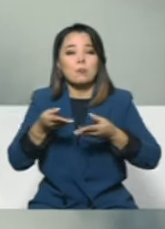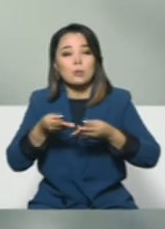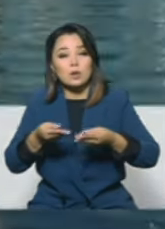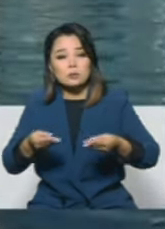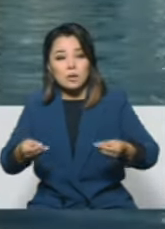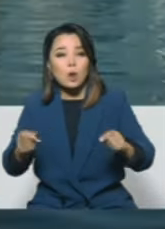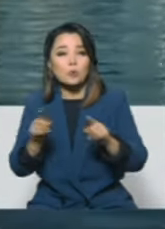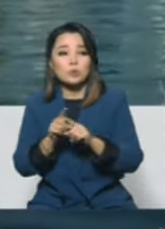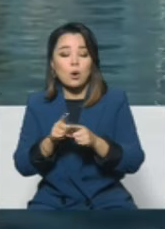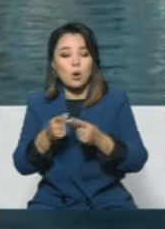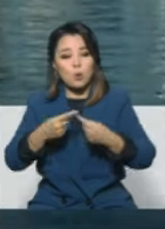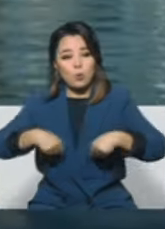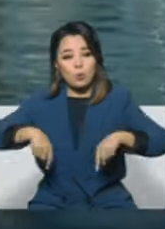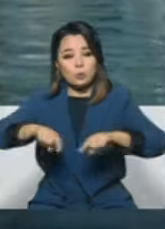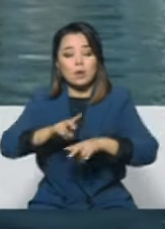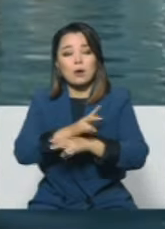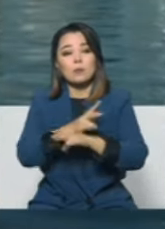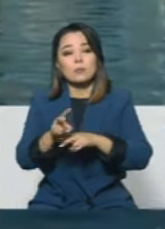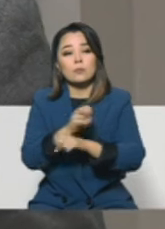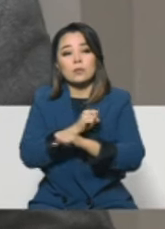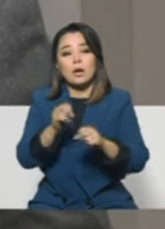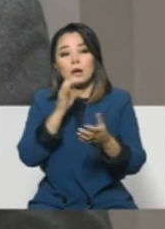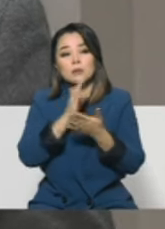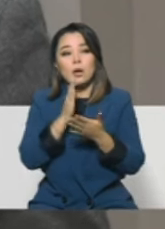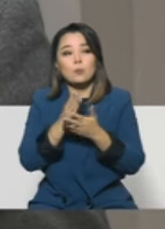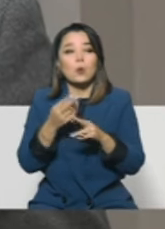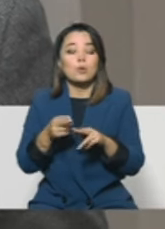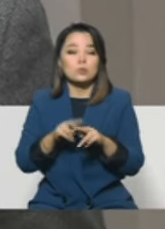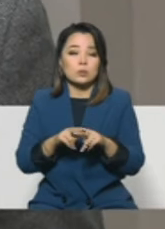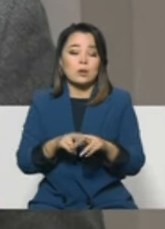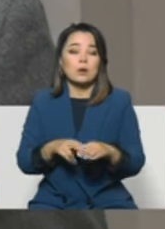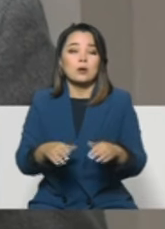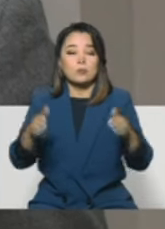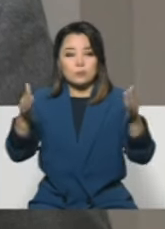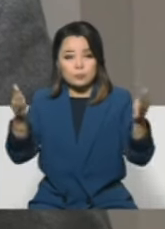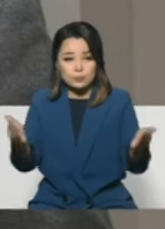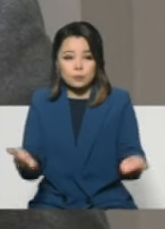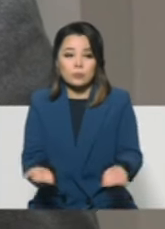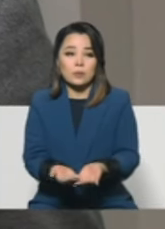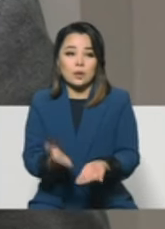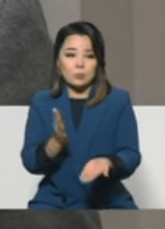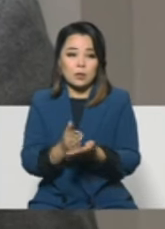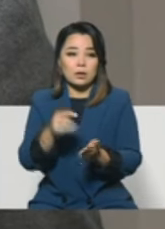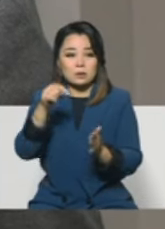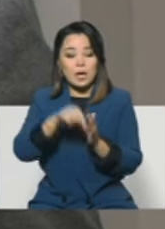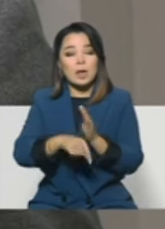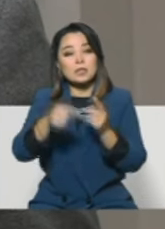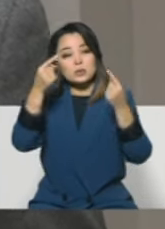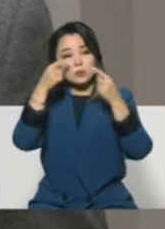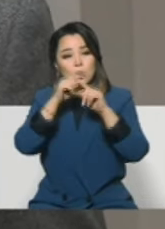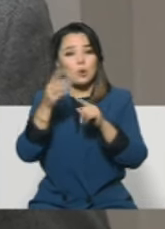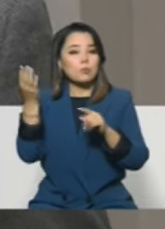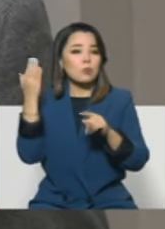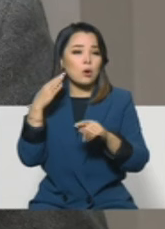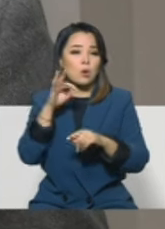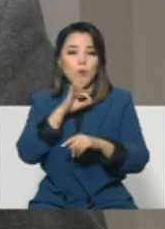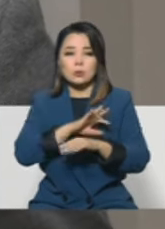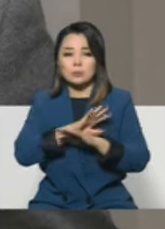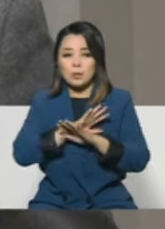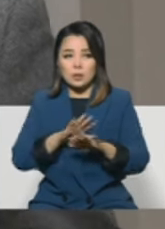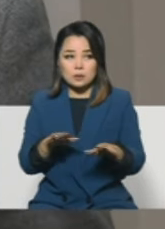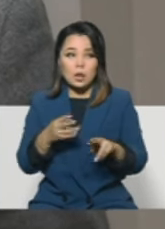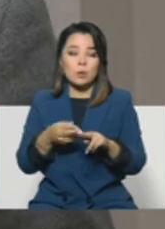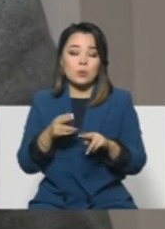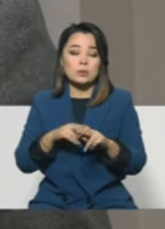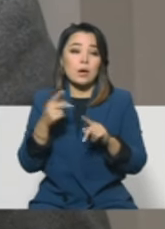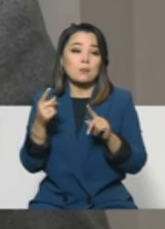кетіп жатқан болса, қоршаған ортаға әсер етіп кетпейтіндей, ол жерде тұзақ бар астында. Ондай технология бұрын соңды қолданбаған.